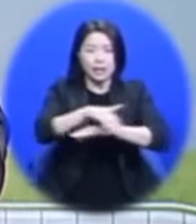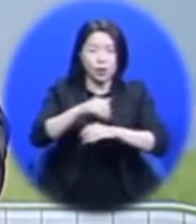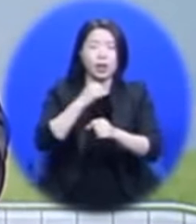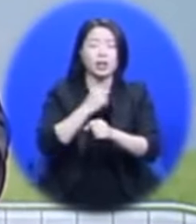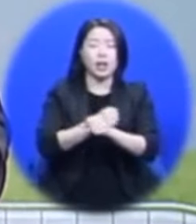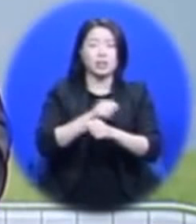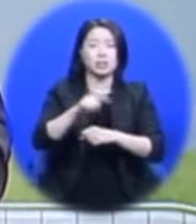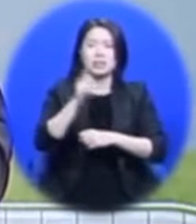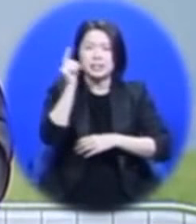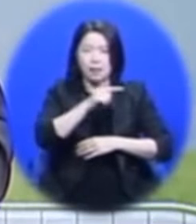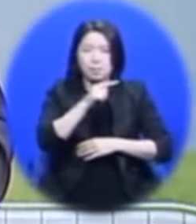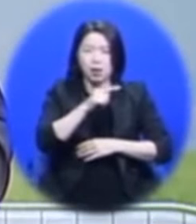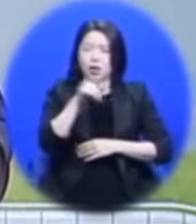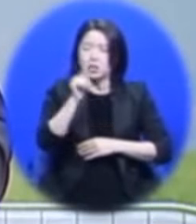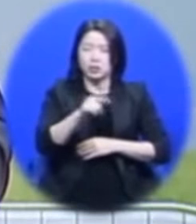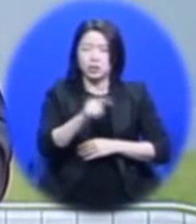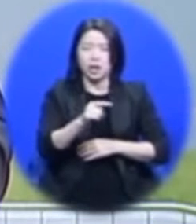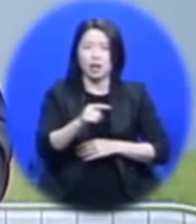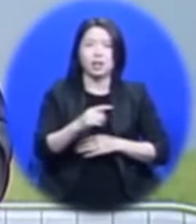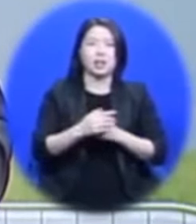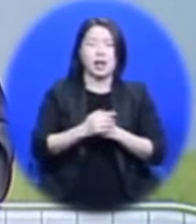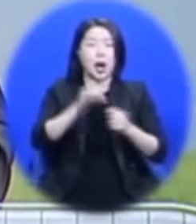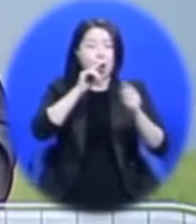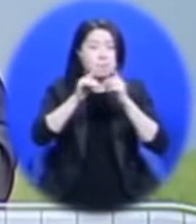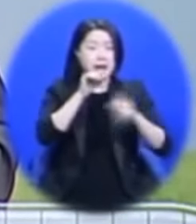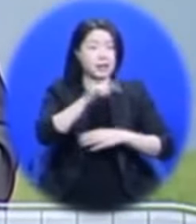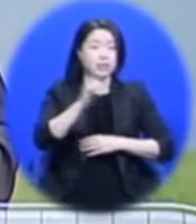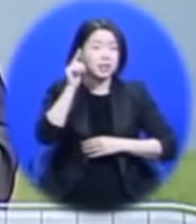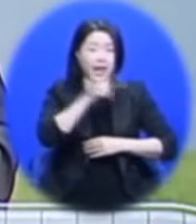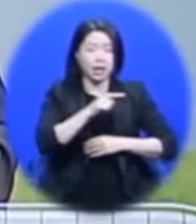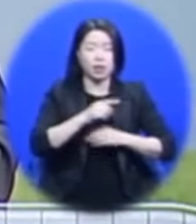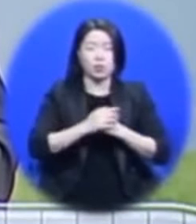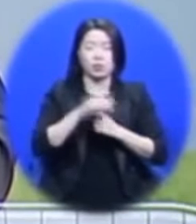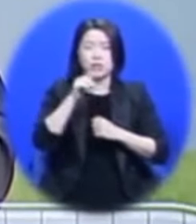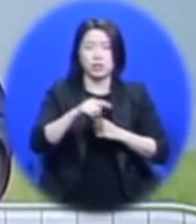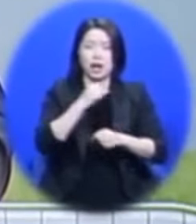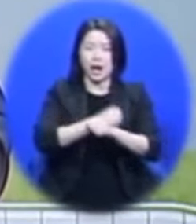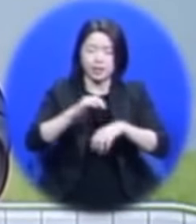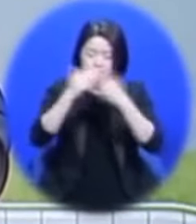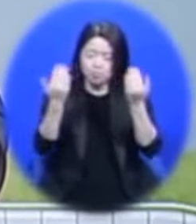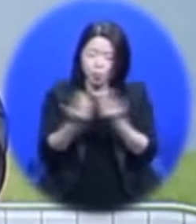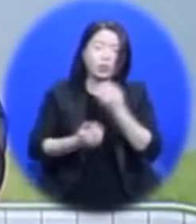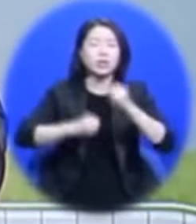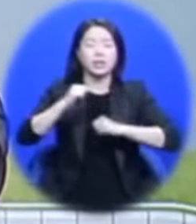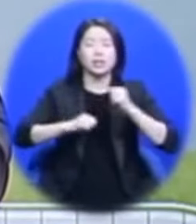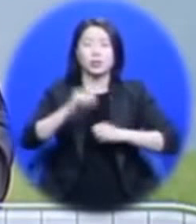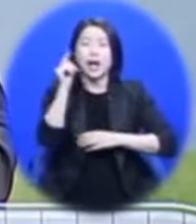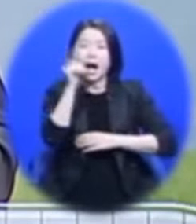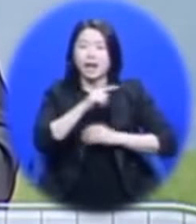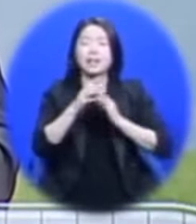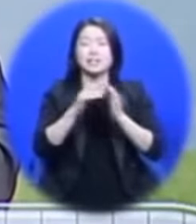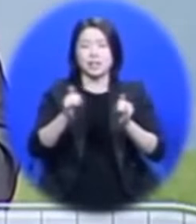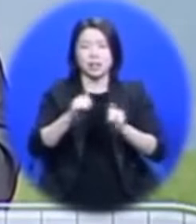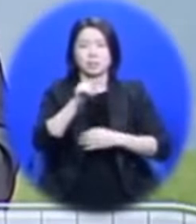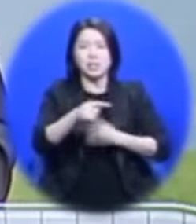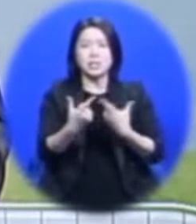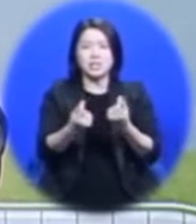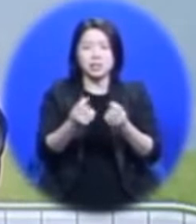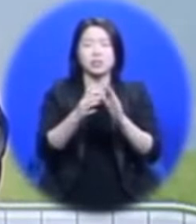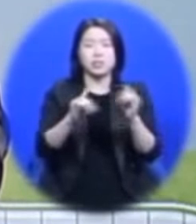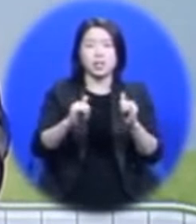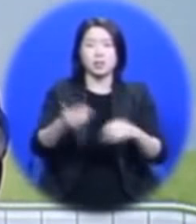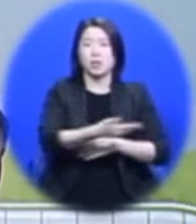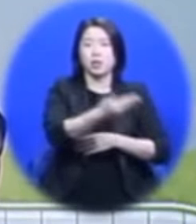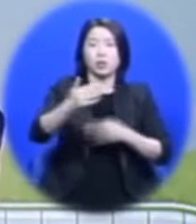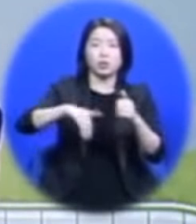악하고 그가 말하는 것이 악하고 그가 하는 모든 행동이 악한 사람, 이런 사람이 여러분